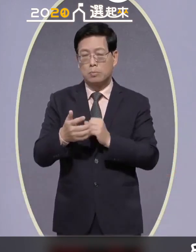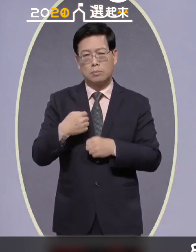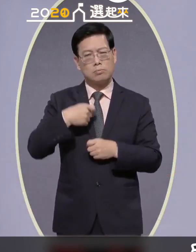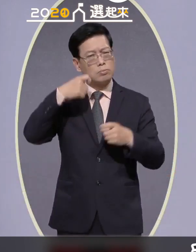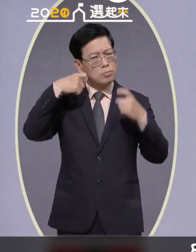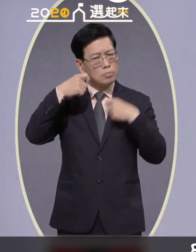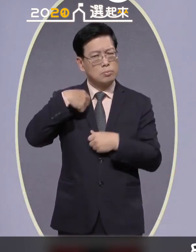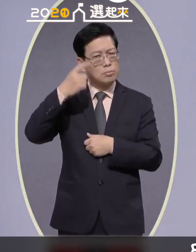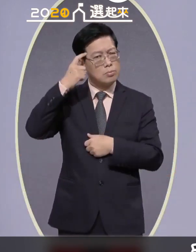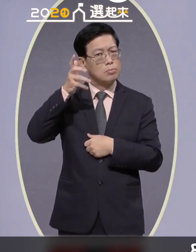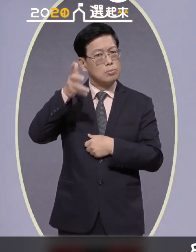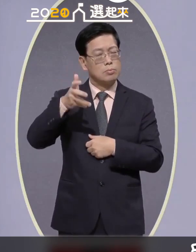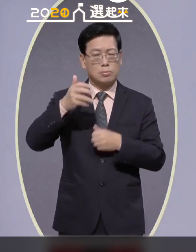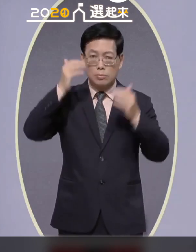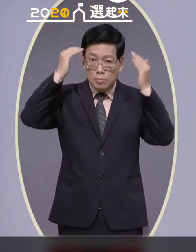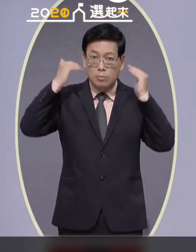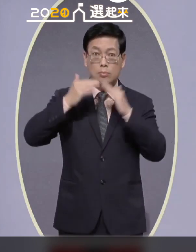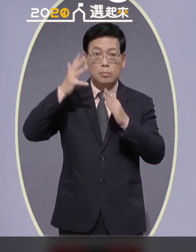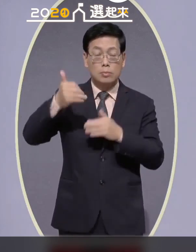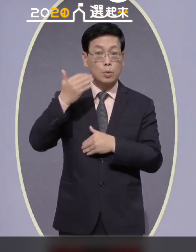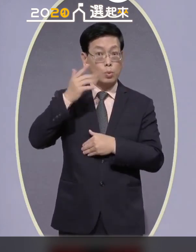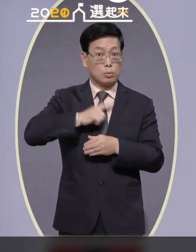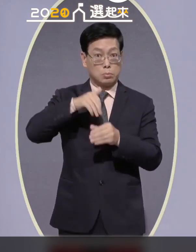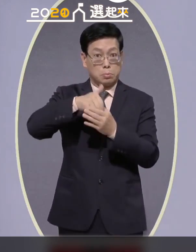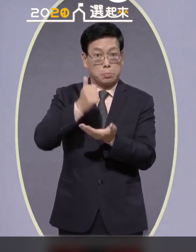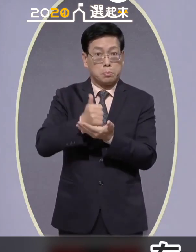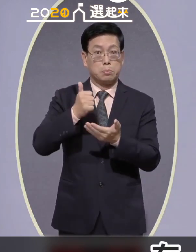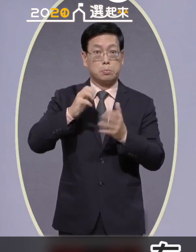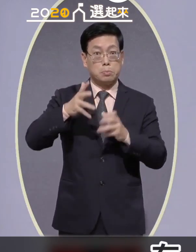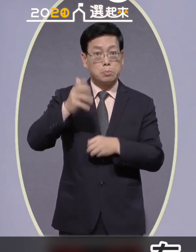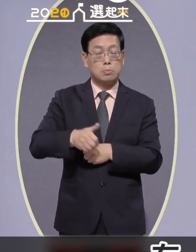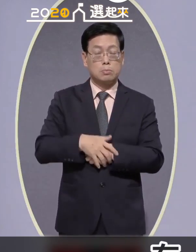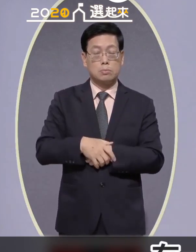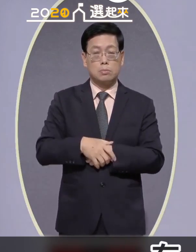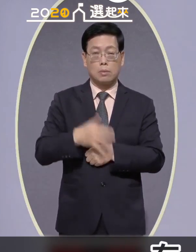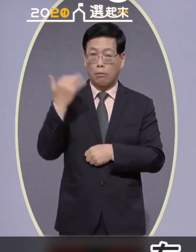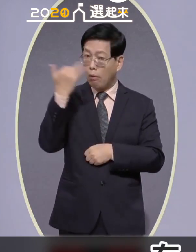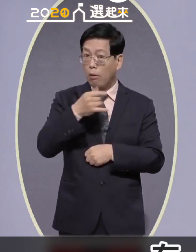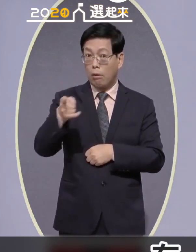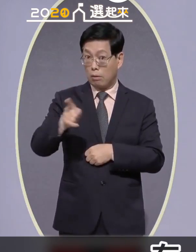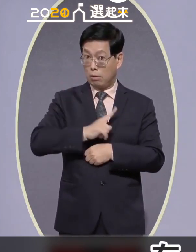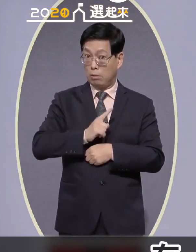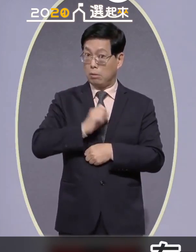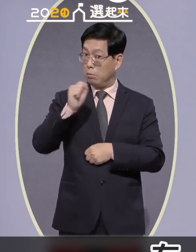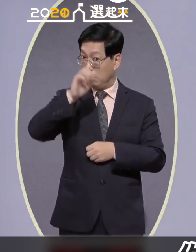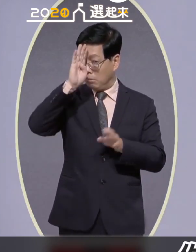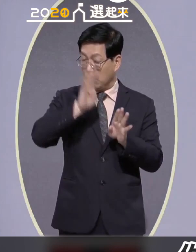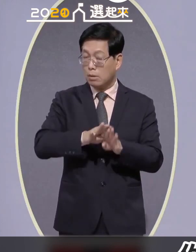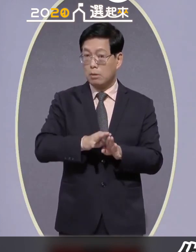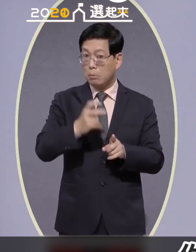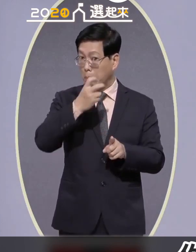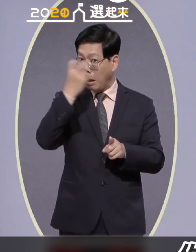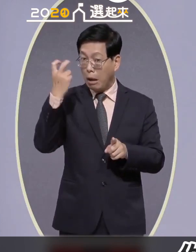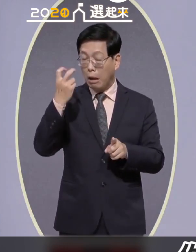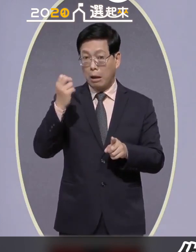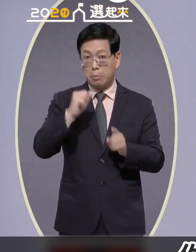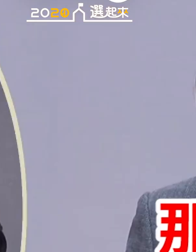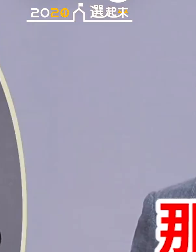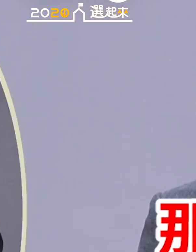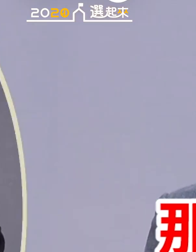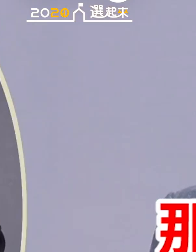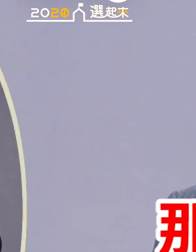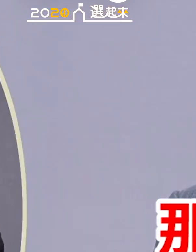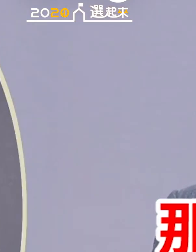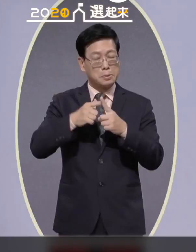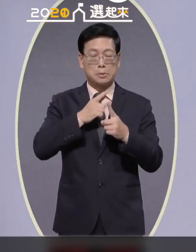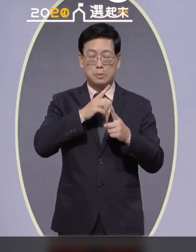我想问一下韩市长，如果你当选总统，但有一天你不能发现不能请假，你也不能回避的时候，那